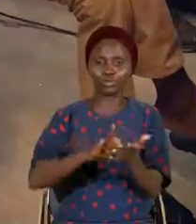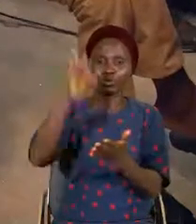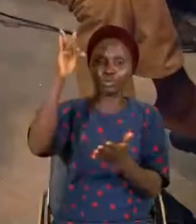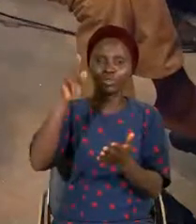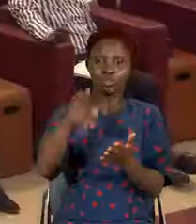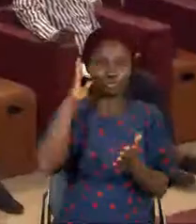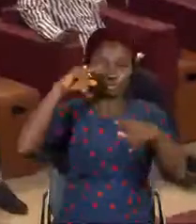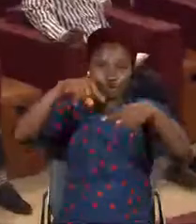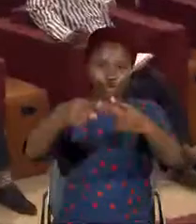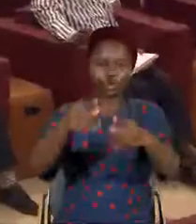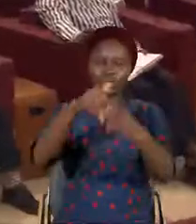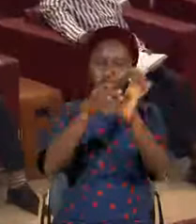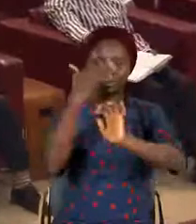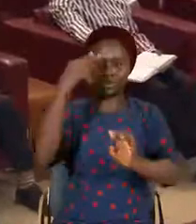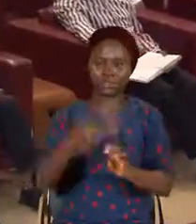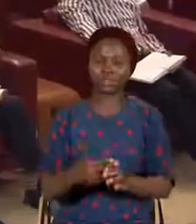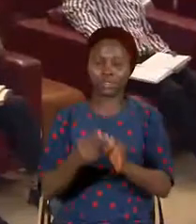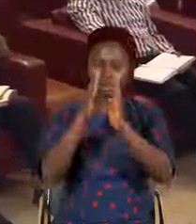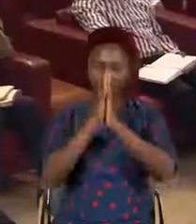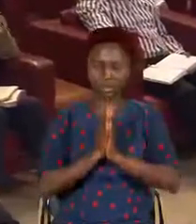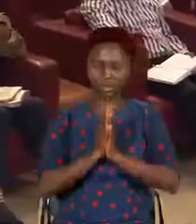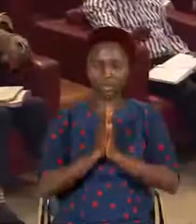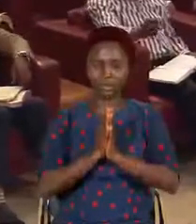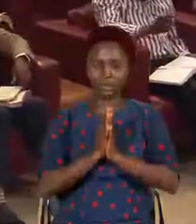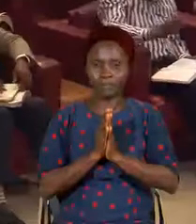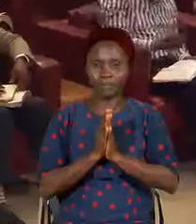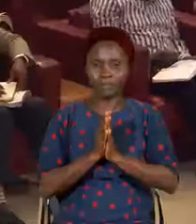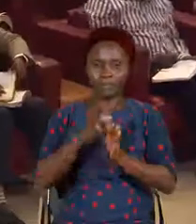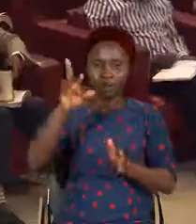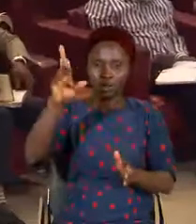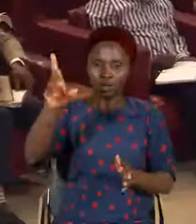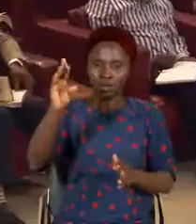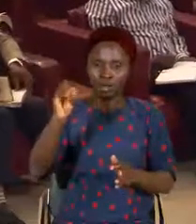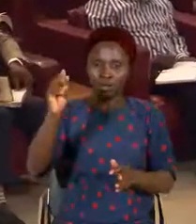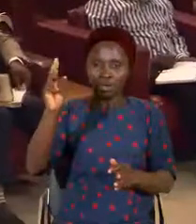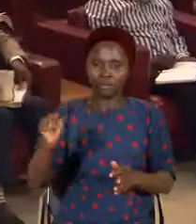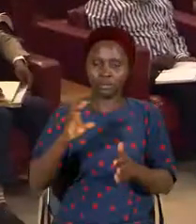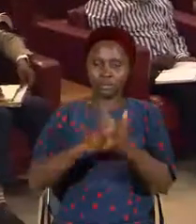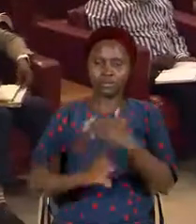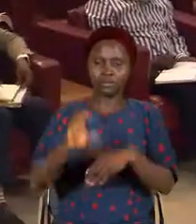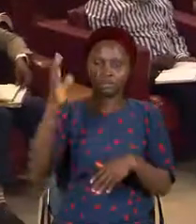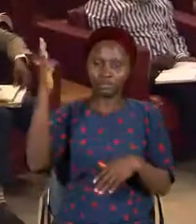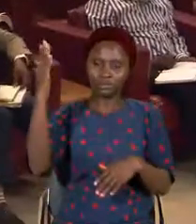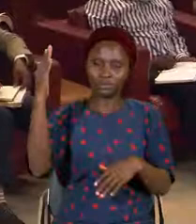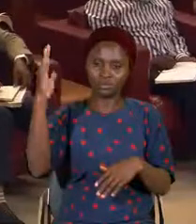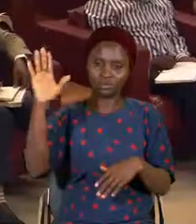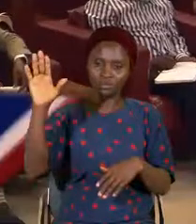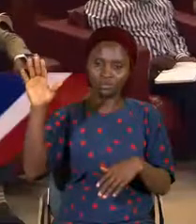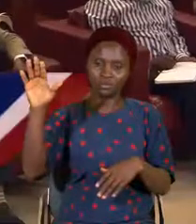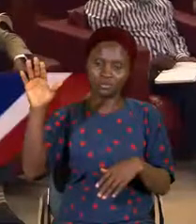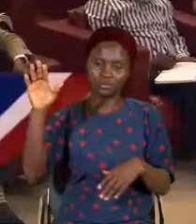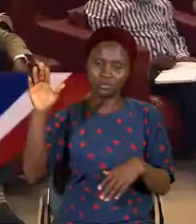gloire. Vous irez vers la gloire au nom de Jésus. Voyons dans Romains chapitre 15, verset